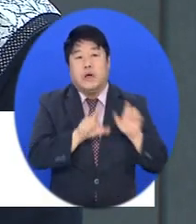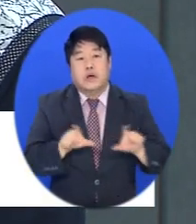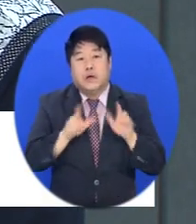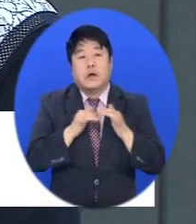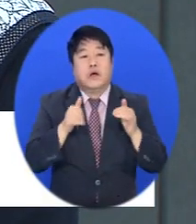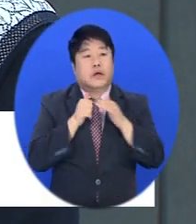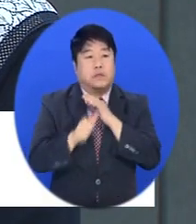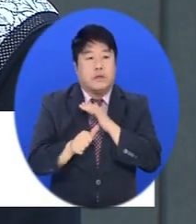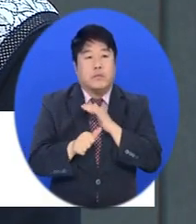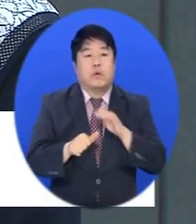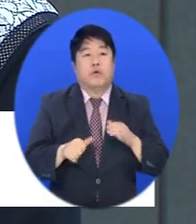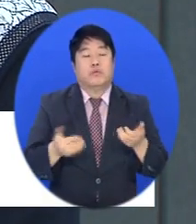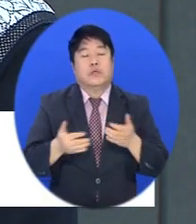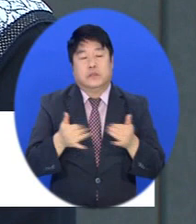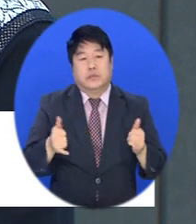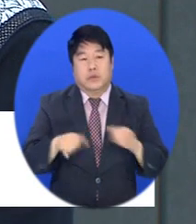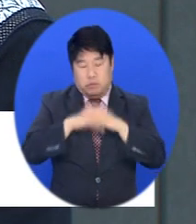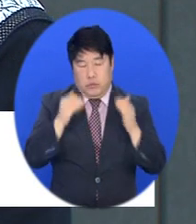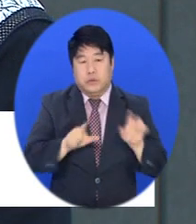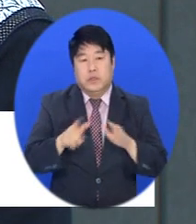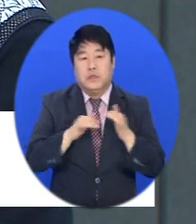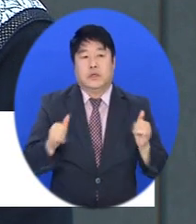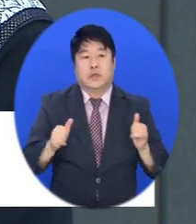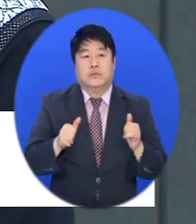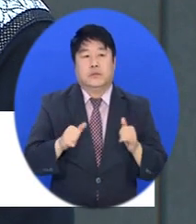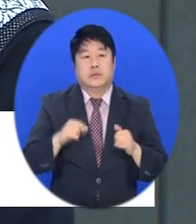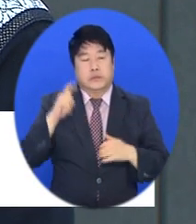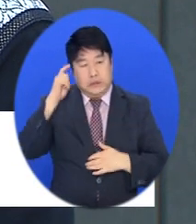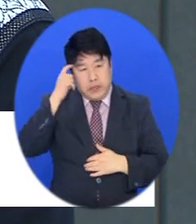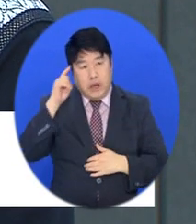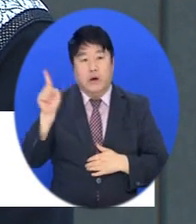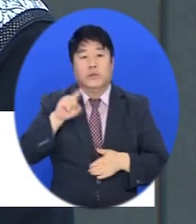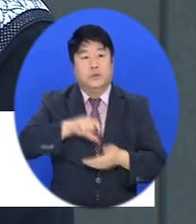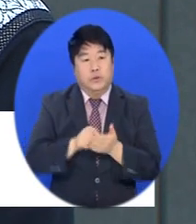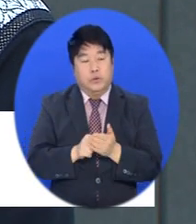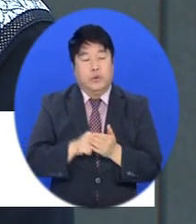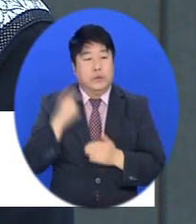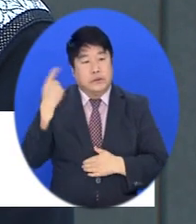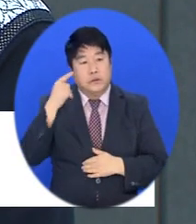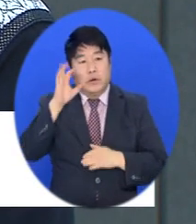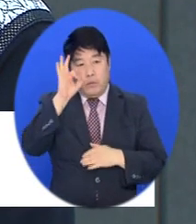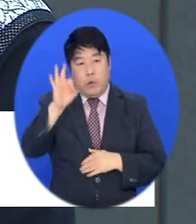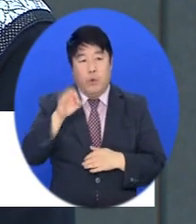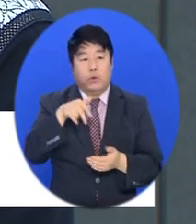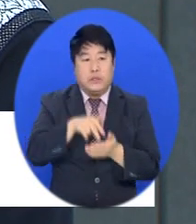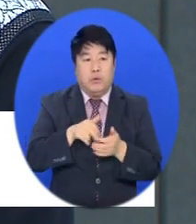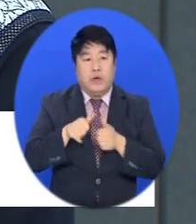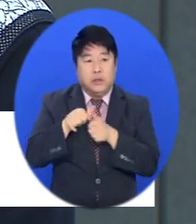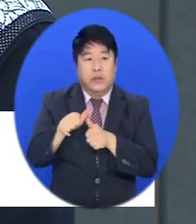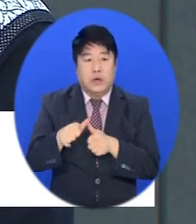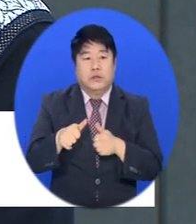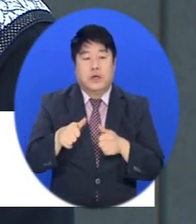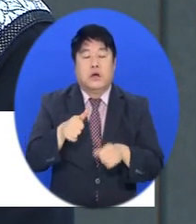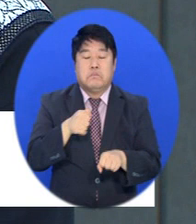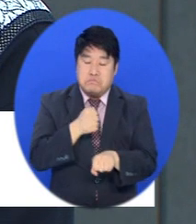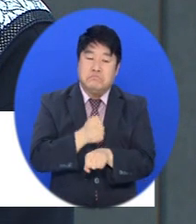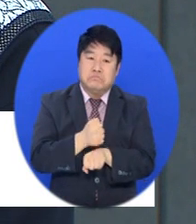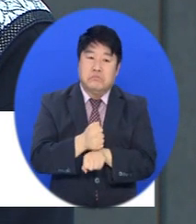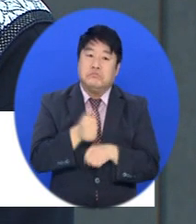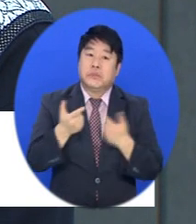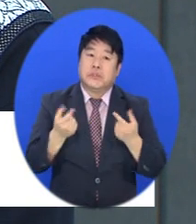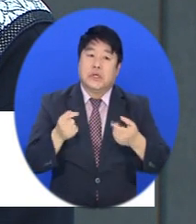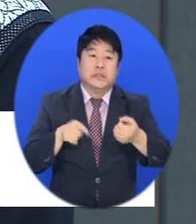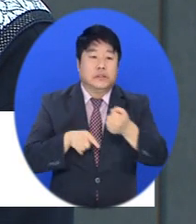직원들 전체 주민들의 의견을 어느 정도 들어보고 상황에 따라서 뭐 그 상황에